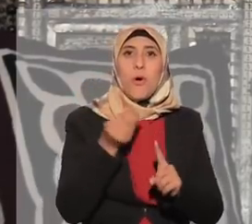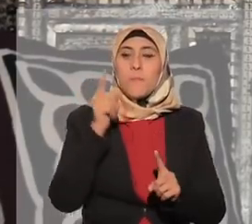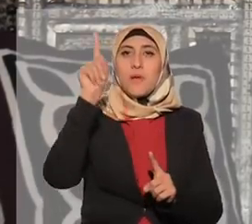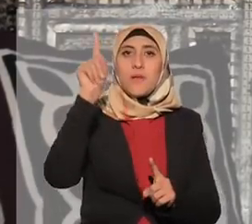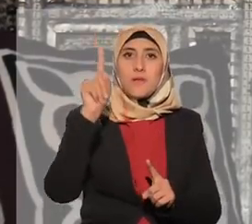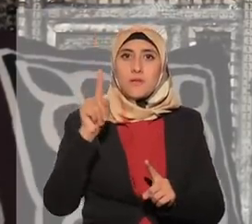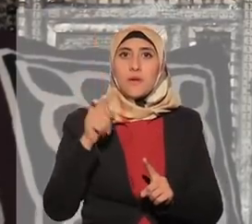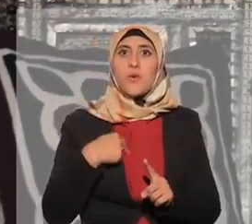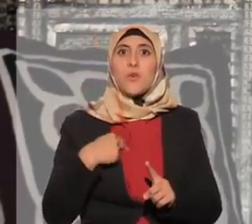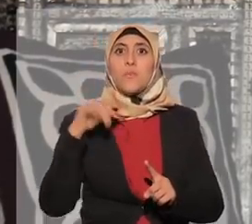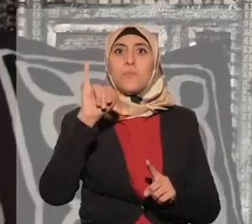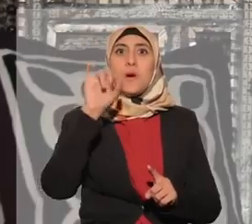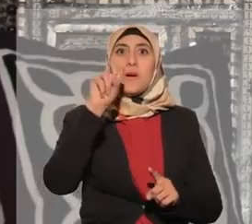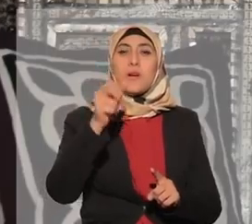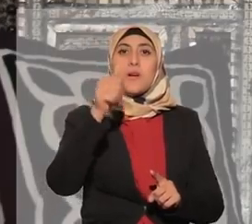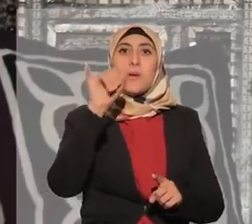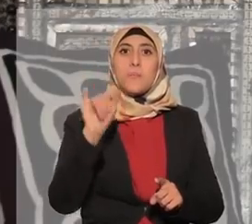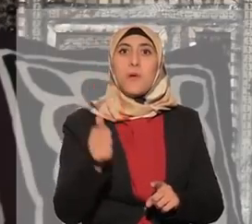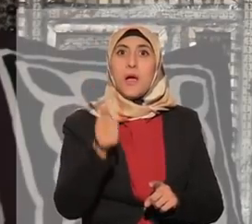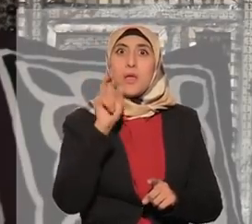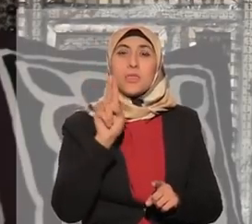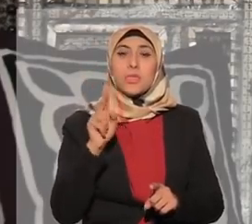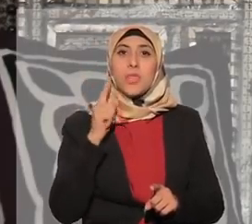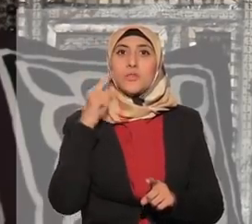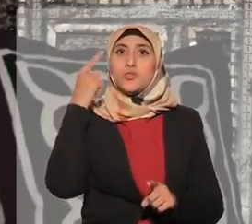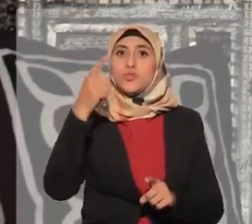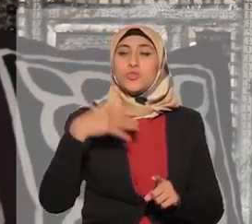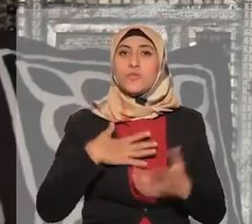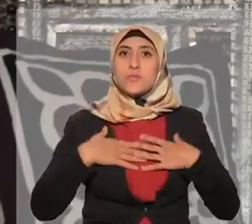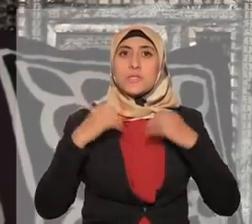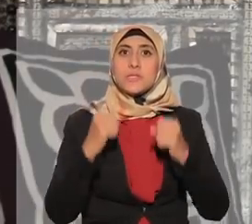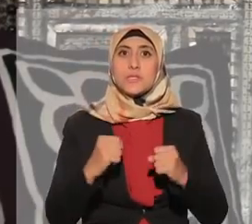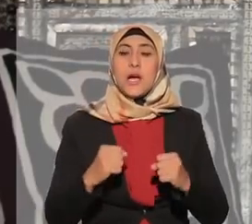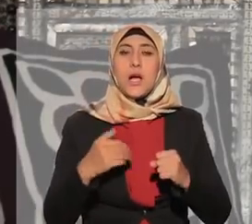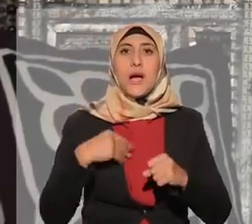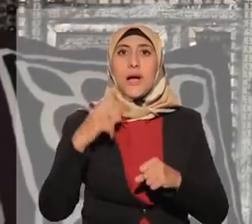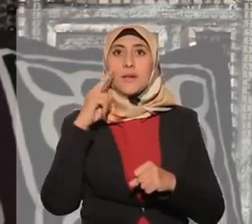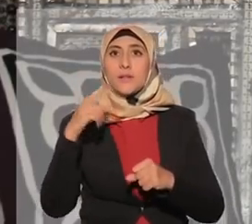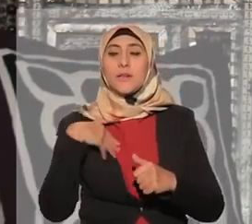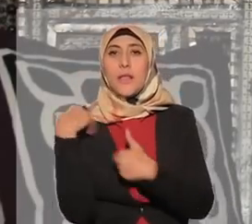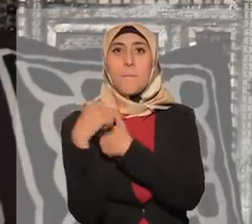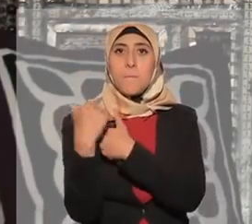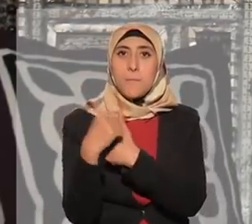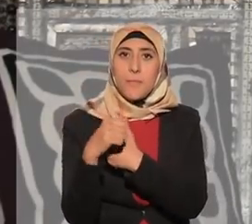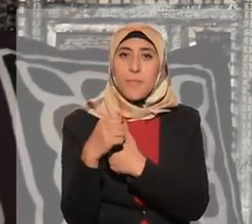لله. والمقامات علامة صحتها أنها باقية